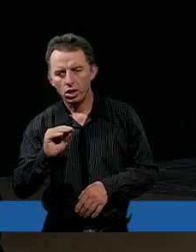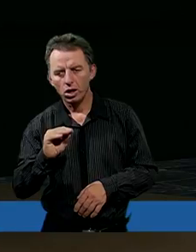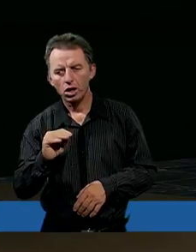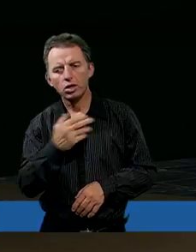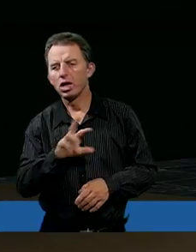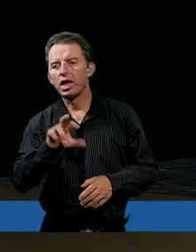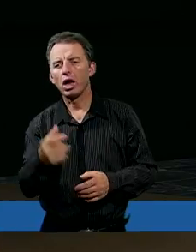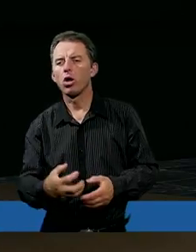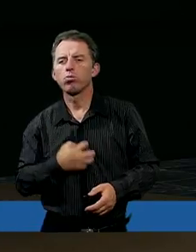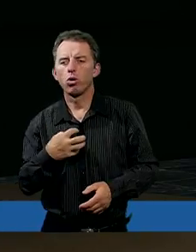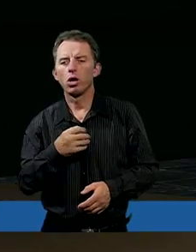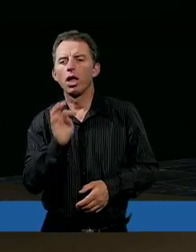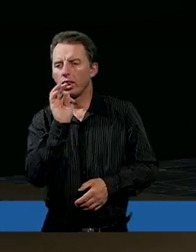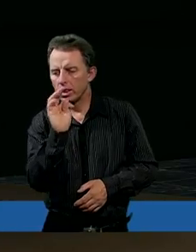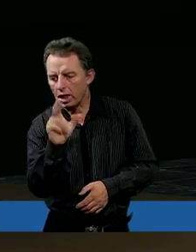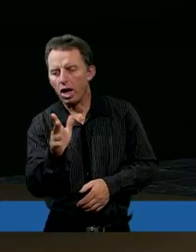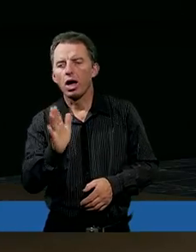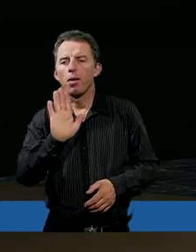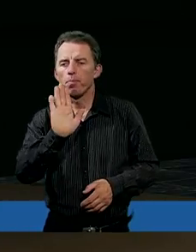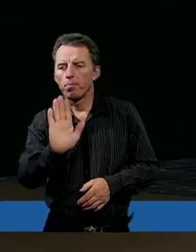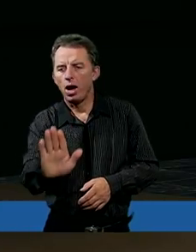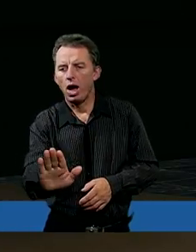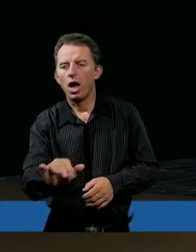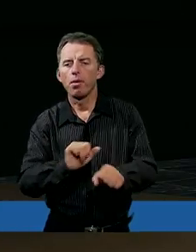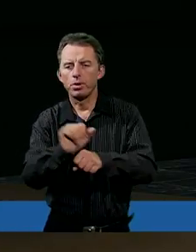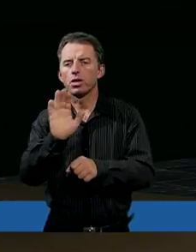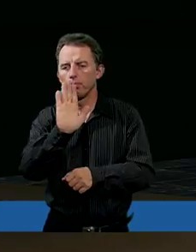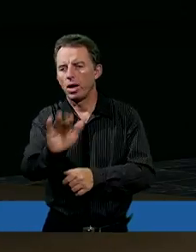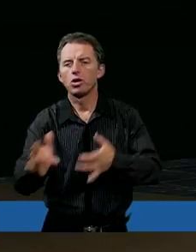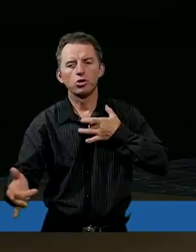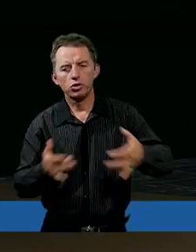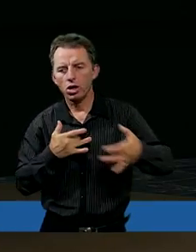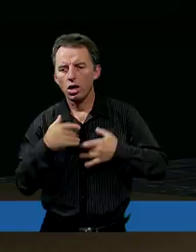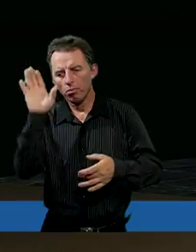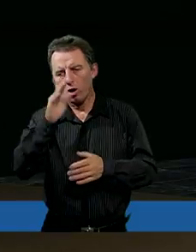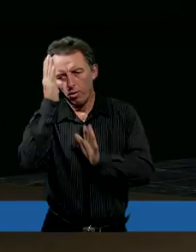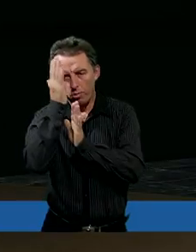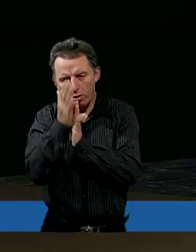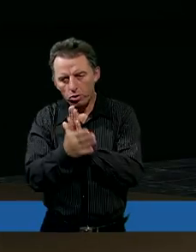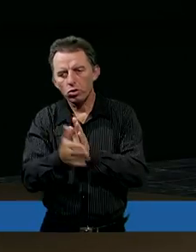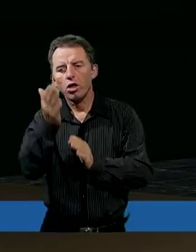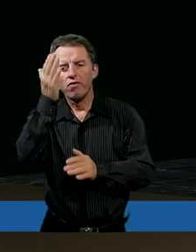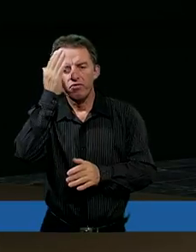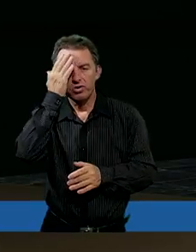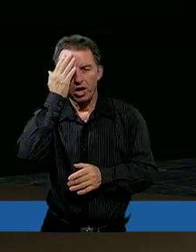nie raczy nas bólem. Mówi: to tak ma być, masz cierpieć. Pan Bóg po prostu wiedział,